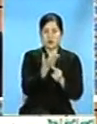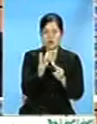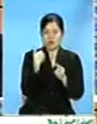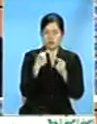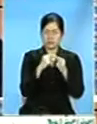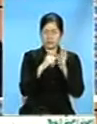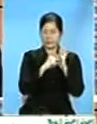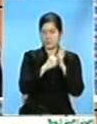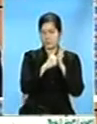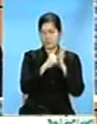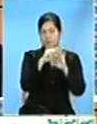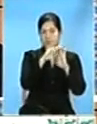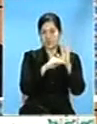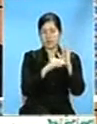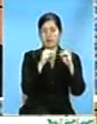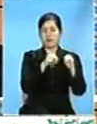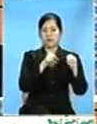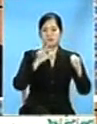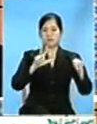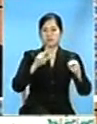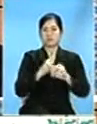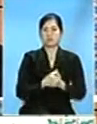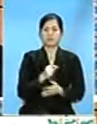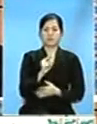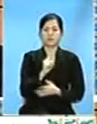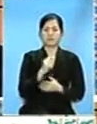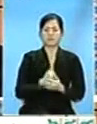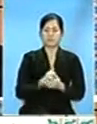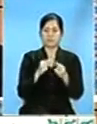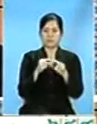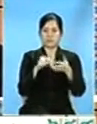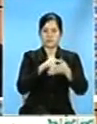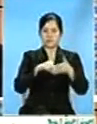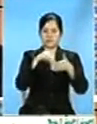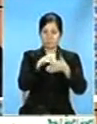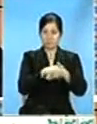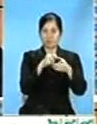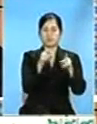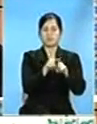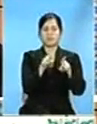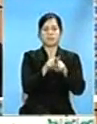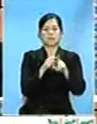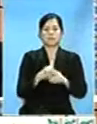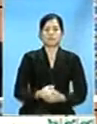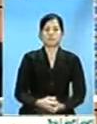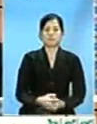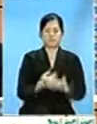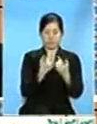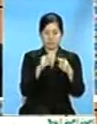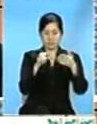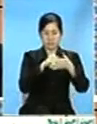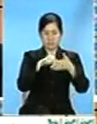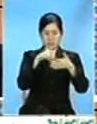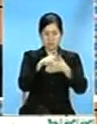ติในมาตรา3นะครับไว้ว่าจริงๆก็คือให้มาจากการเลือกตั้งเหมือนกับท่านนั่นแหละครับแต่เลือกตั้งมี